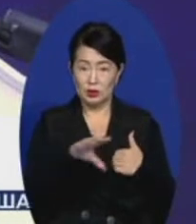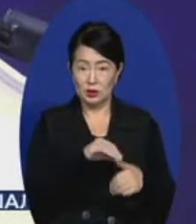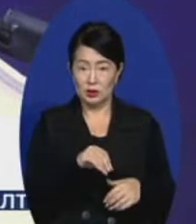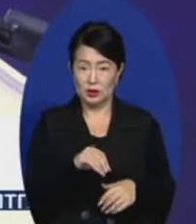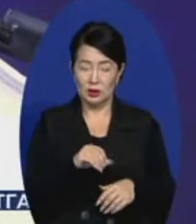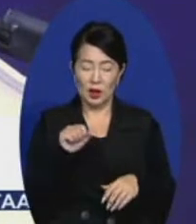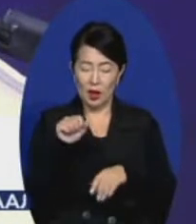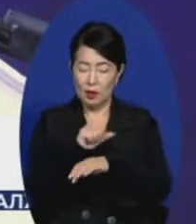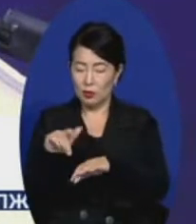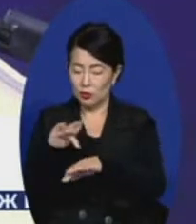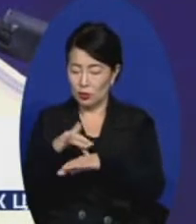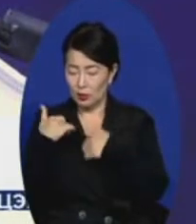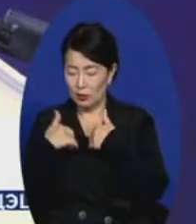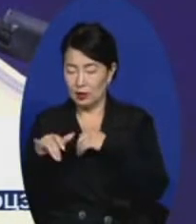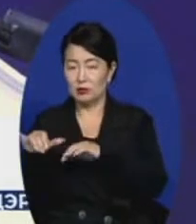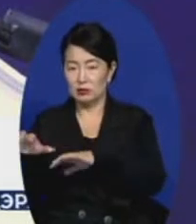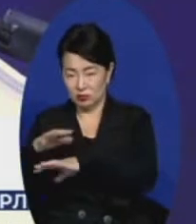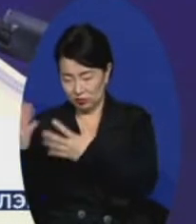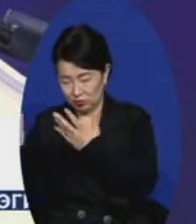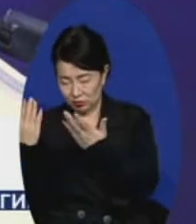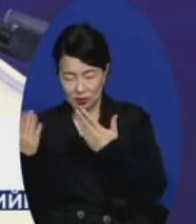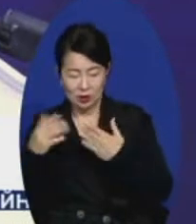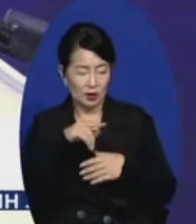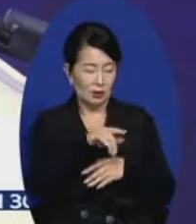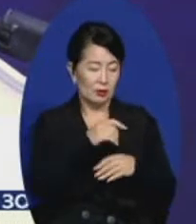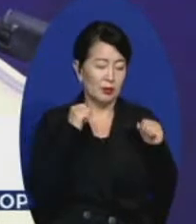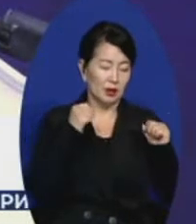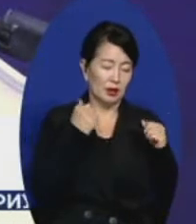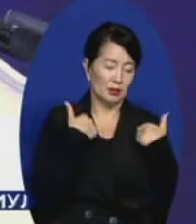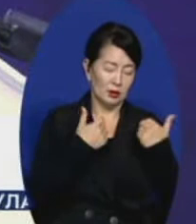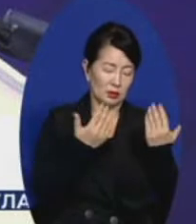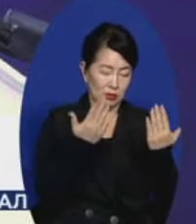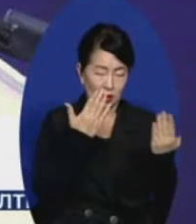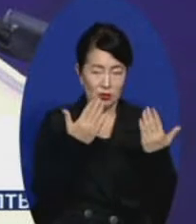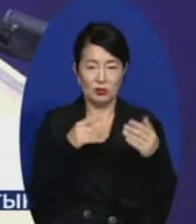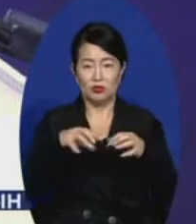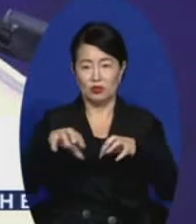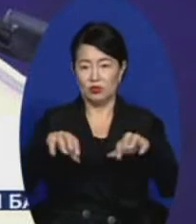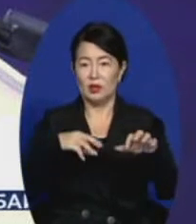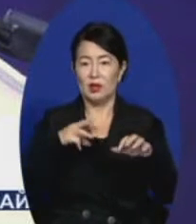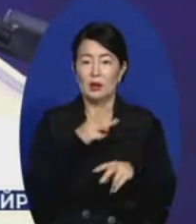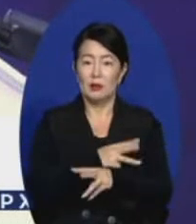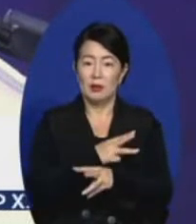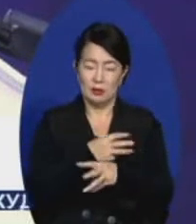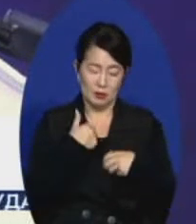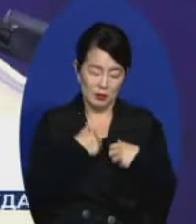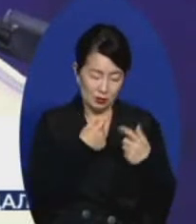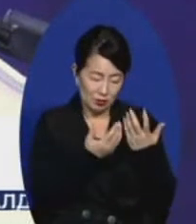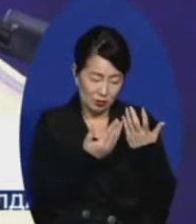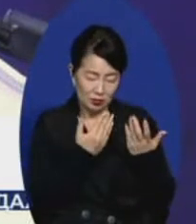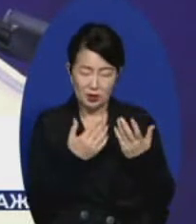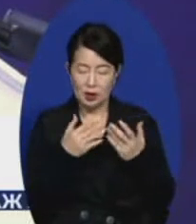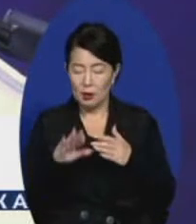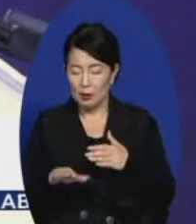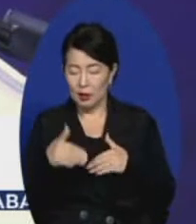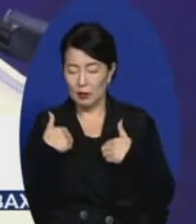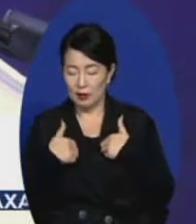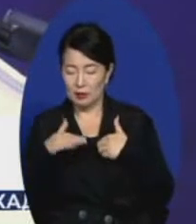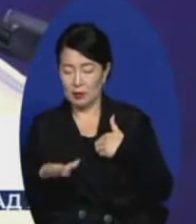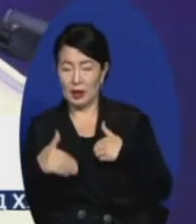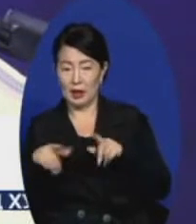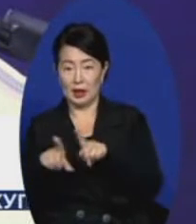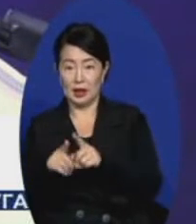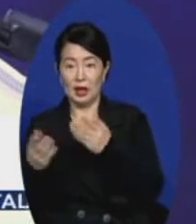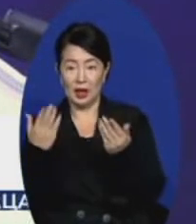нартай, аймгийн төвд төр ажиллаж байгаа багш нарыг аймгийн төвийн багштай, биеийн тамирын багшийг биеийн тамирын багштай, математикийн багшийг математикийн багштай, багангийн